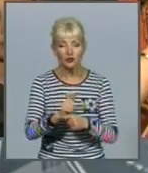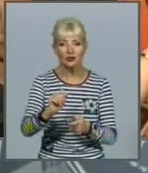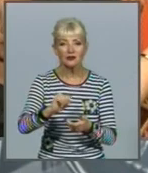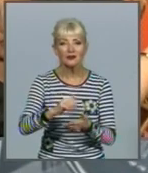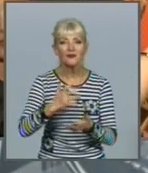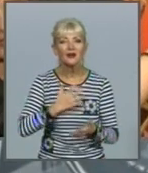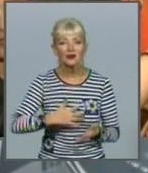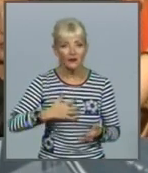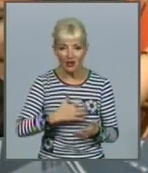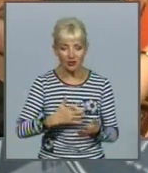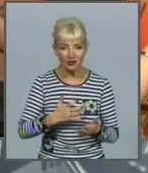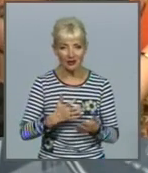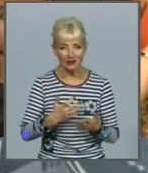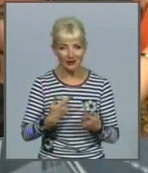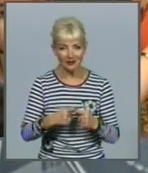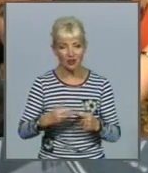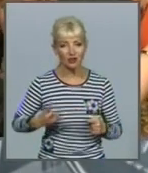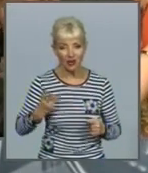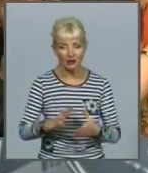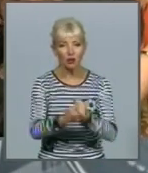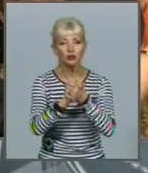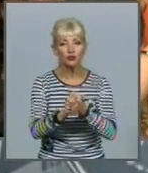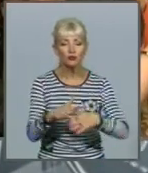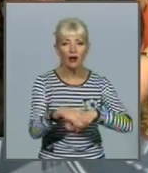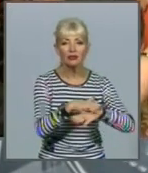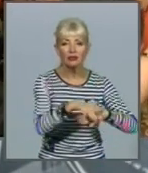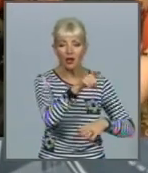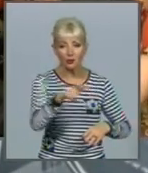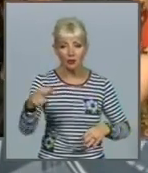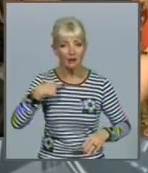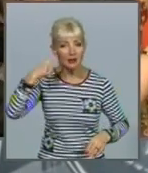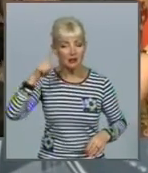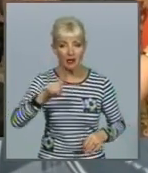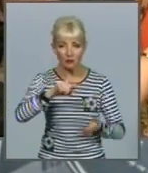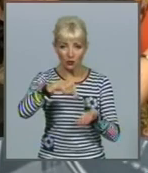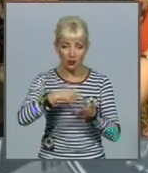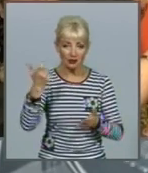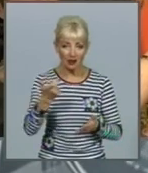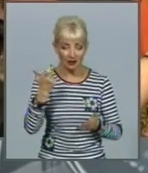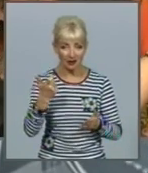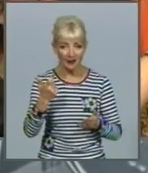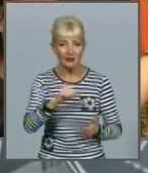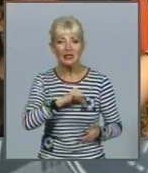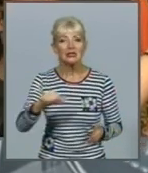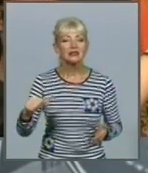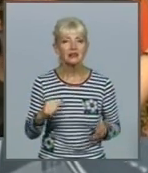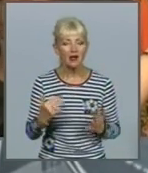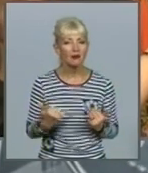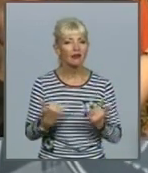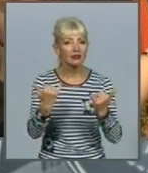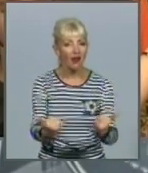народів. Ми всі знаємо, що город Харків – це, можна сказати, найтолерантніший город України.